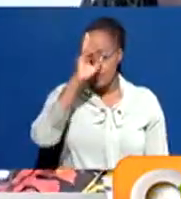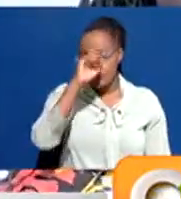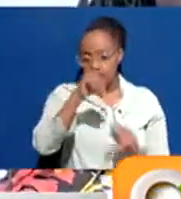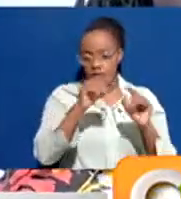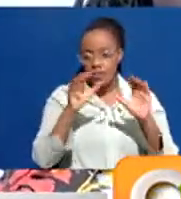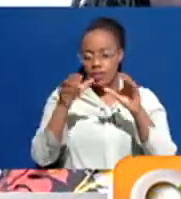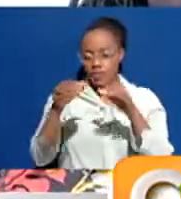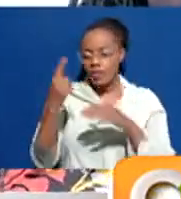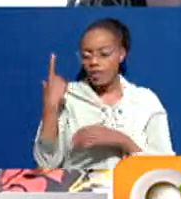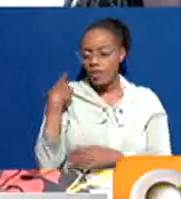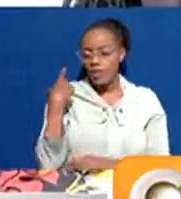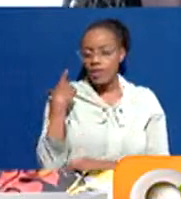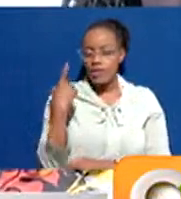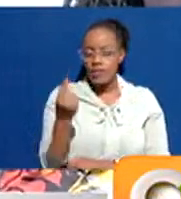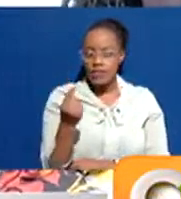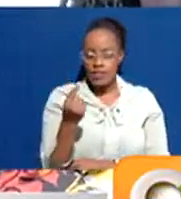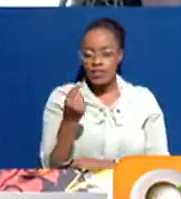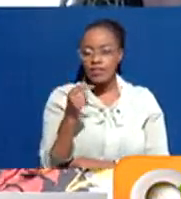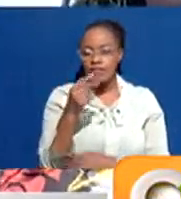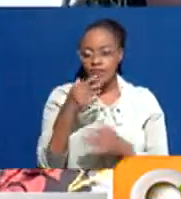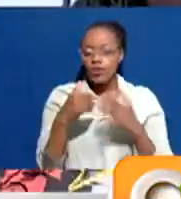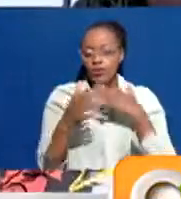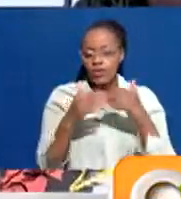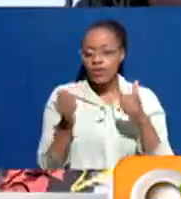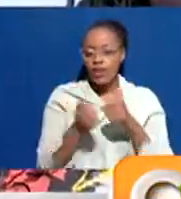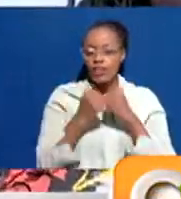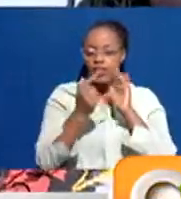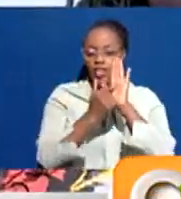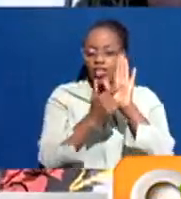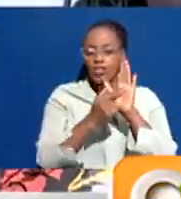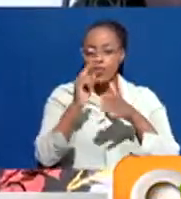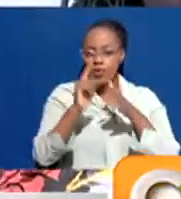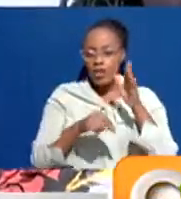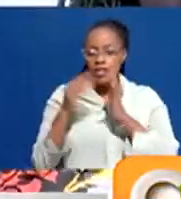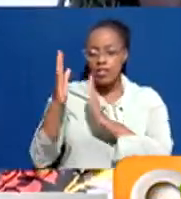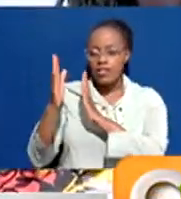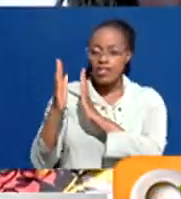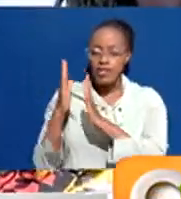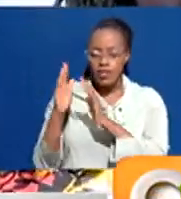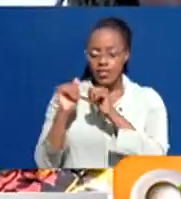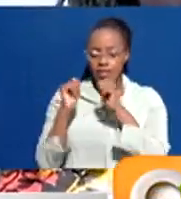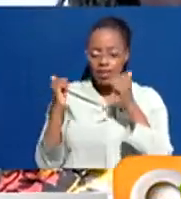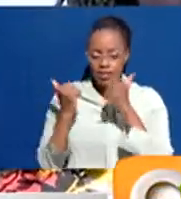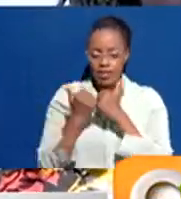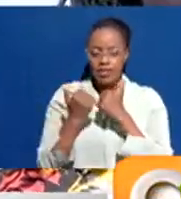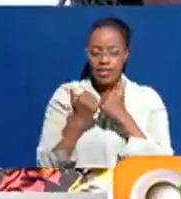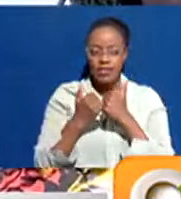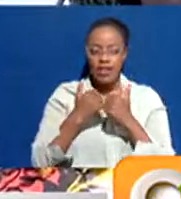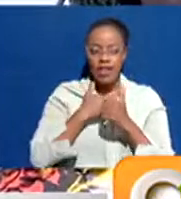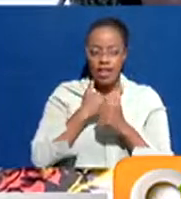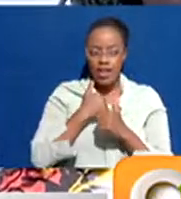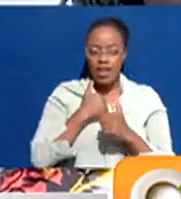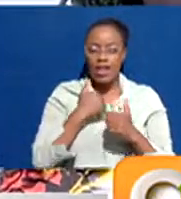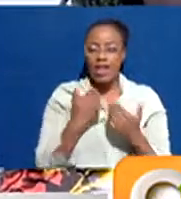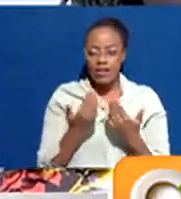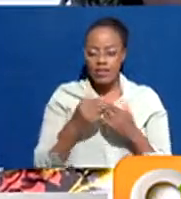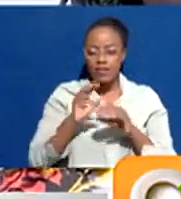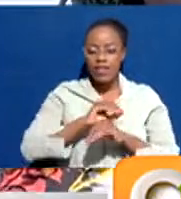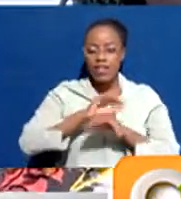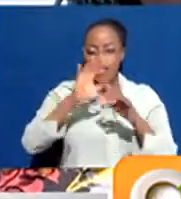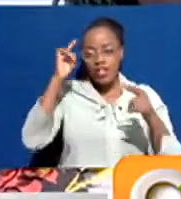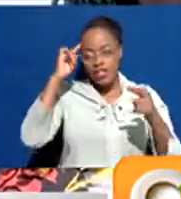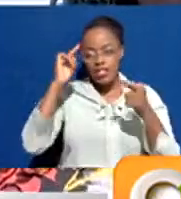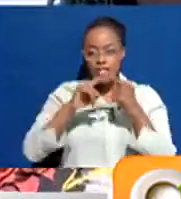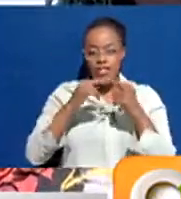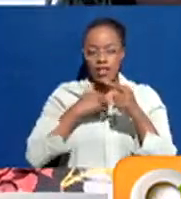recent unfolding events reveal that the security agencies have clear intentions